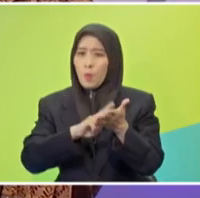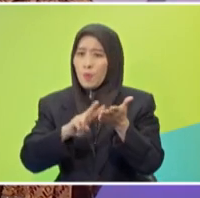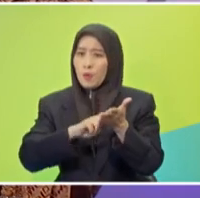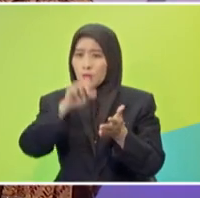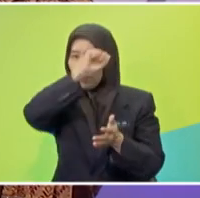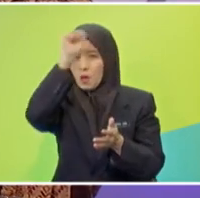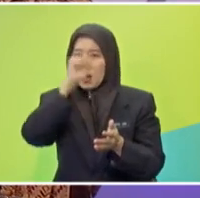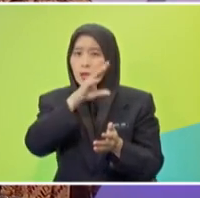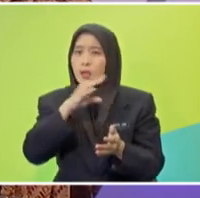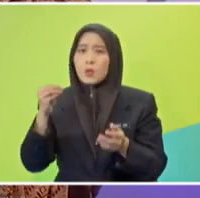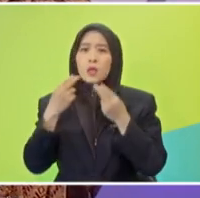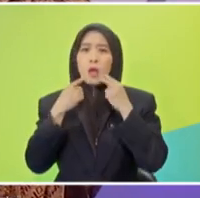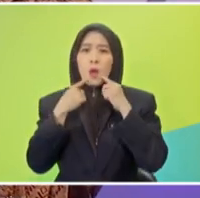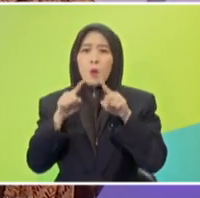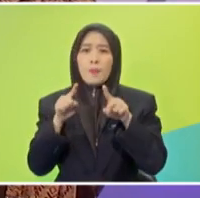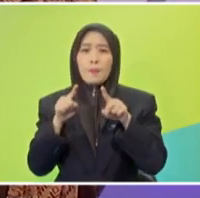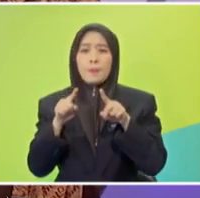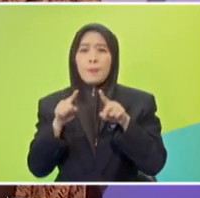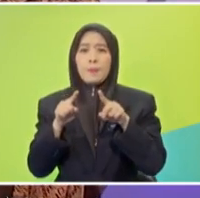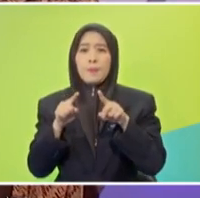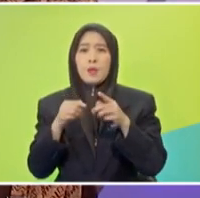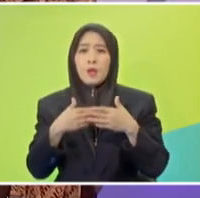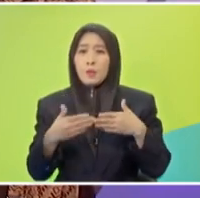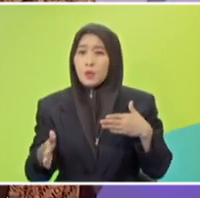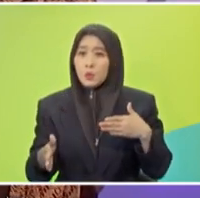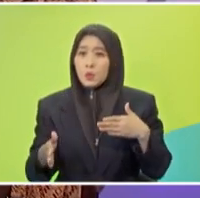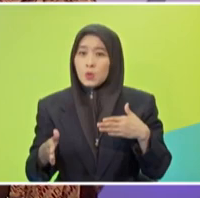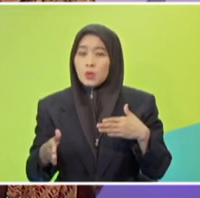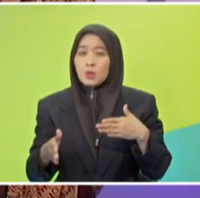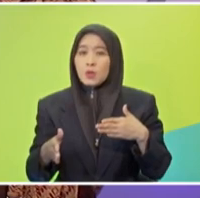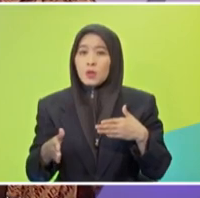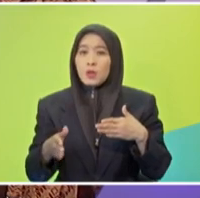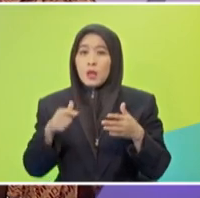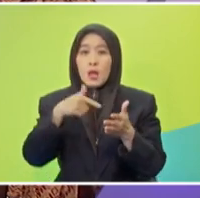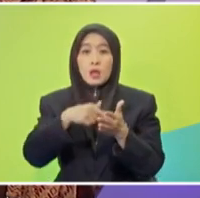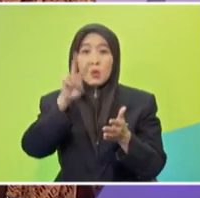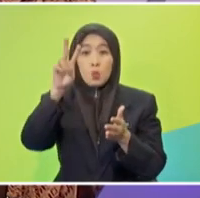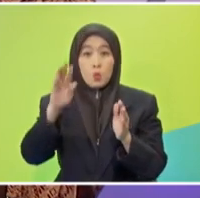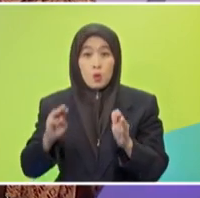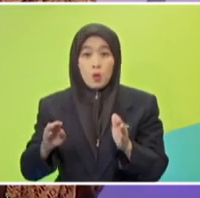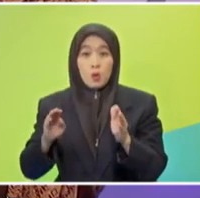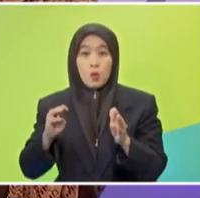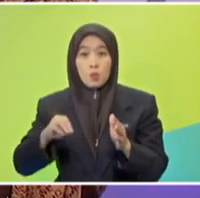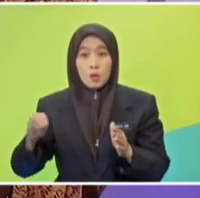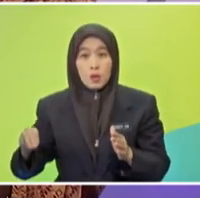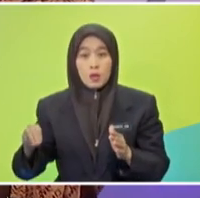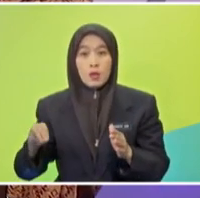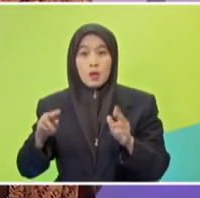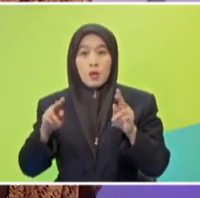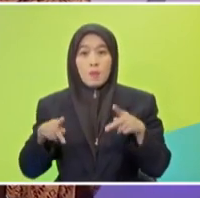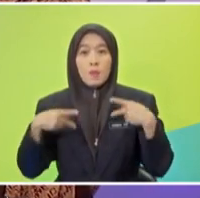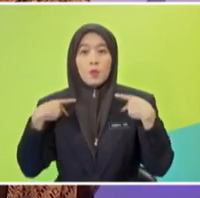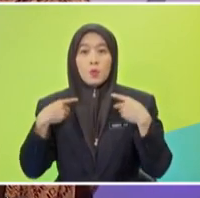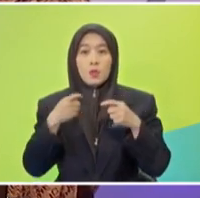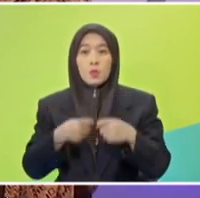jawab nah Lepas tuh pula lagi dua orang tuh perlu Tentukan betul ataupun salah